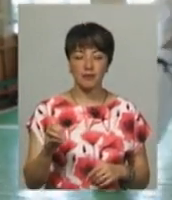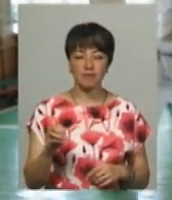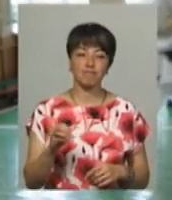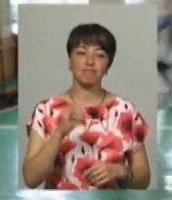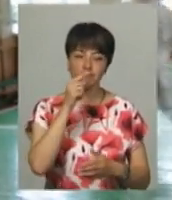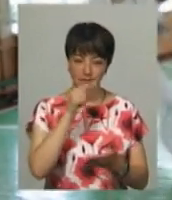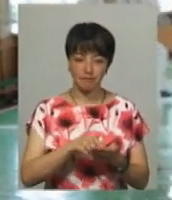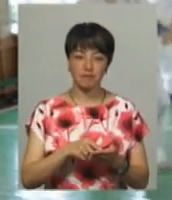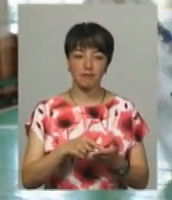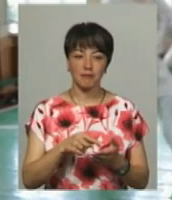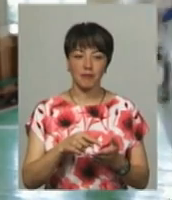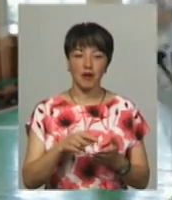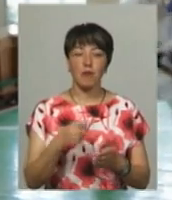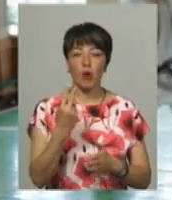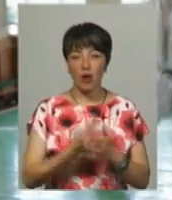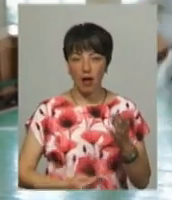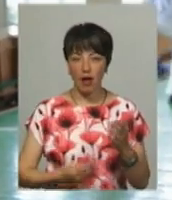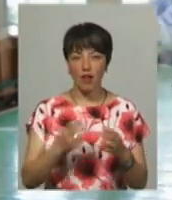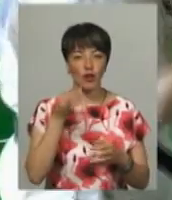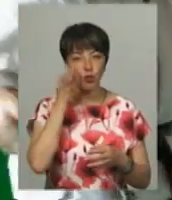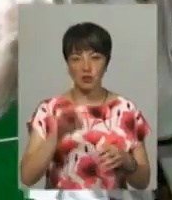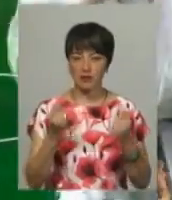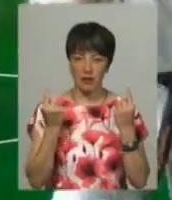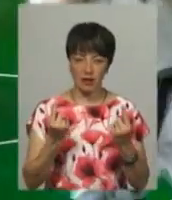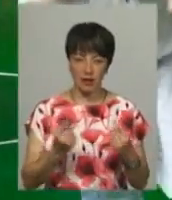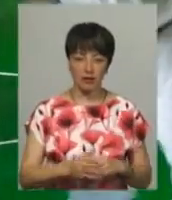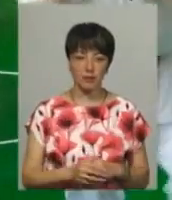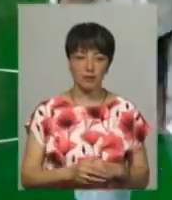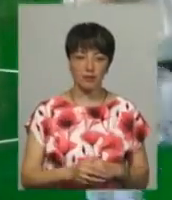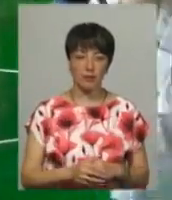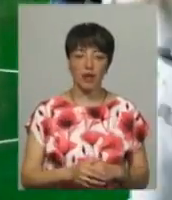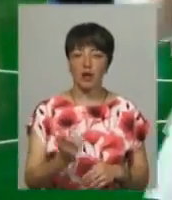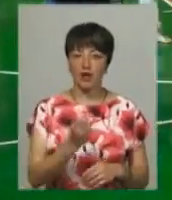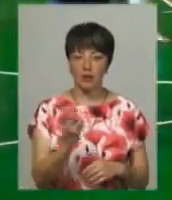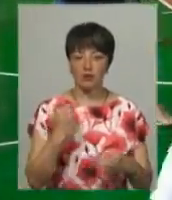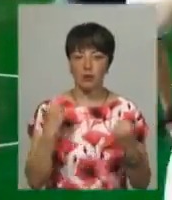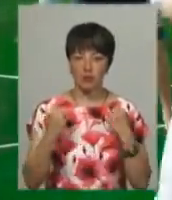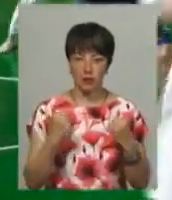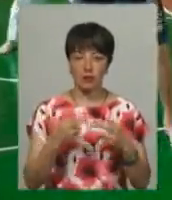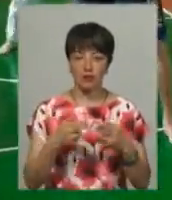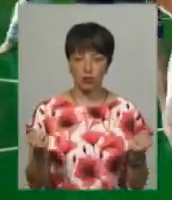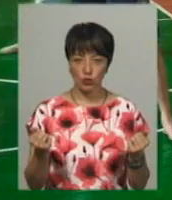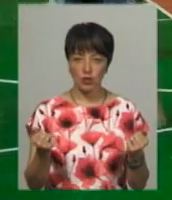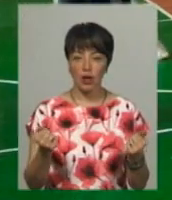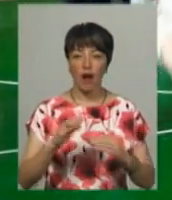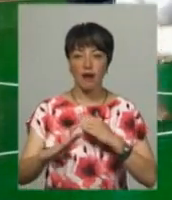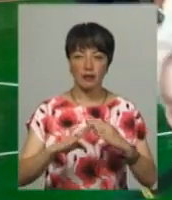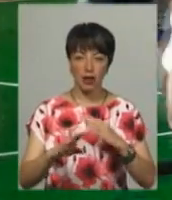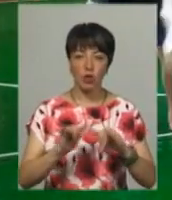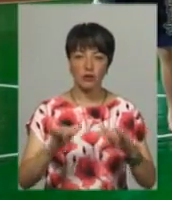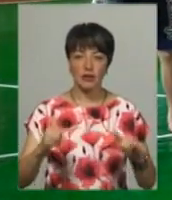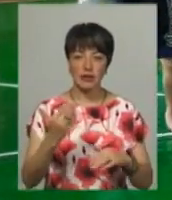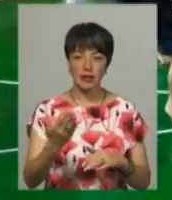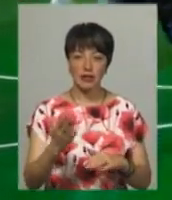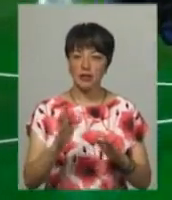пробилася, програла, але досвід здобула дуже великий. Альона Вересняк та Олександр Типець зізнаються, кіокушінкай карате розвиває їх